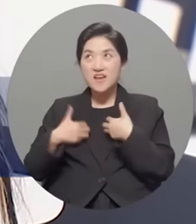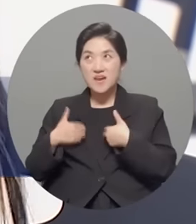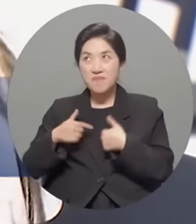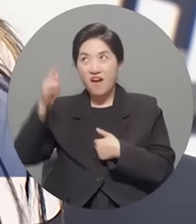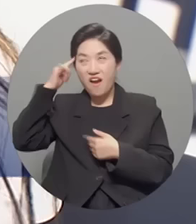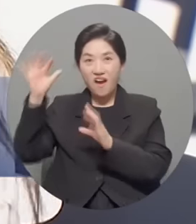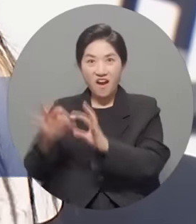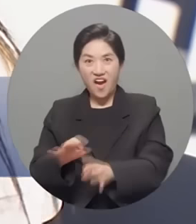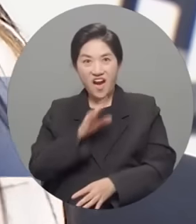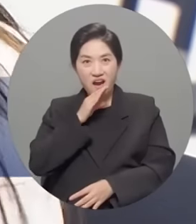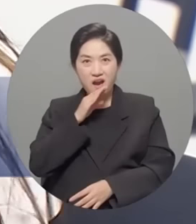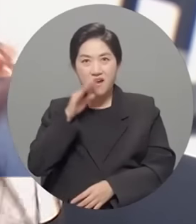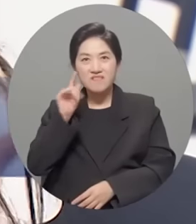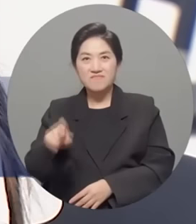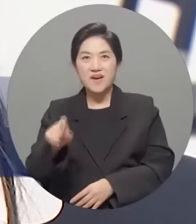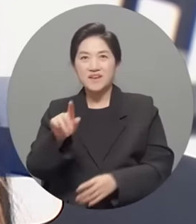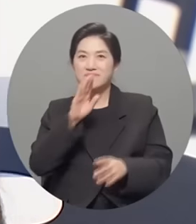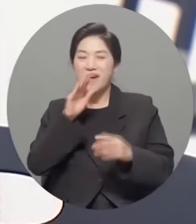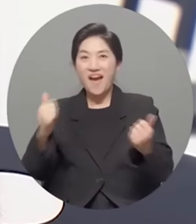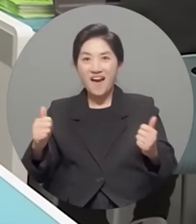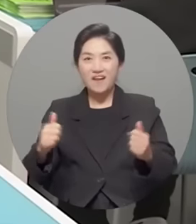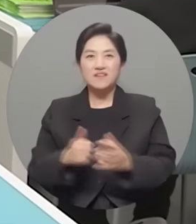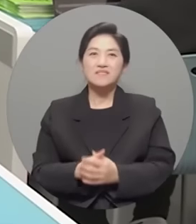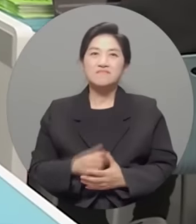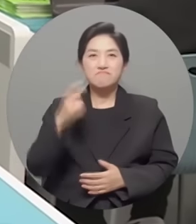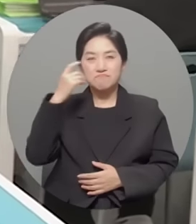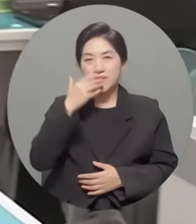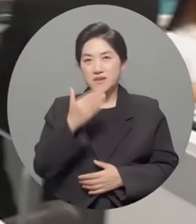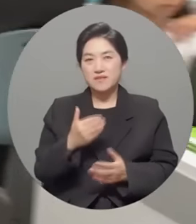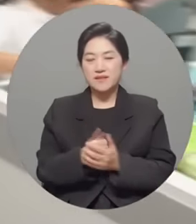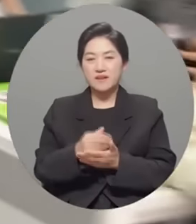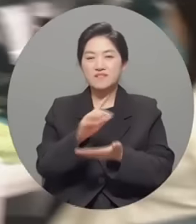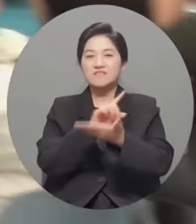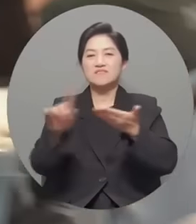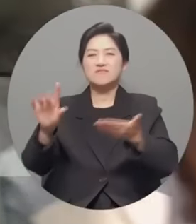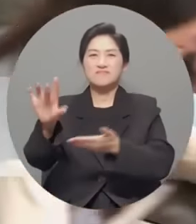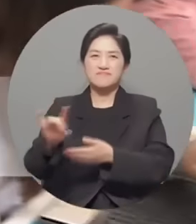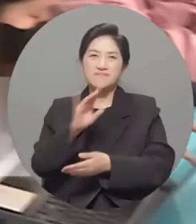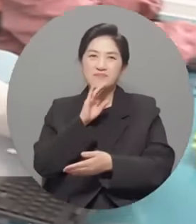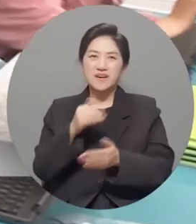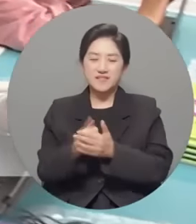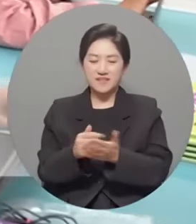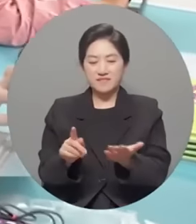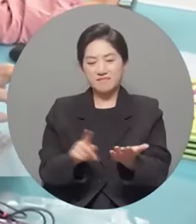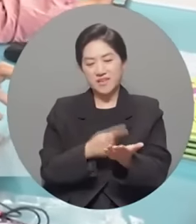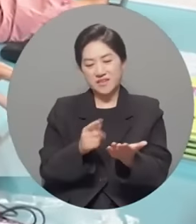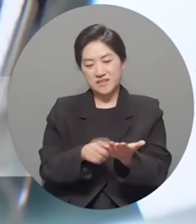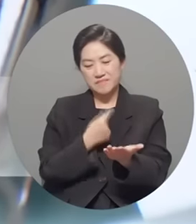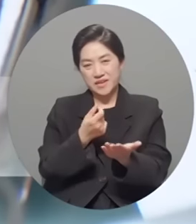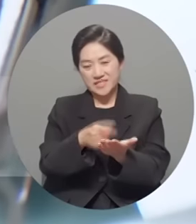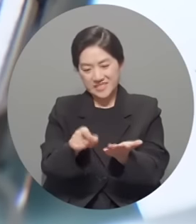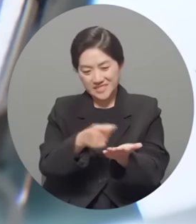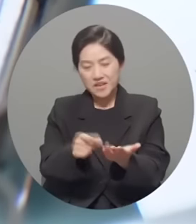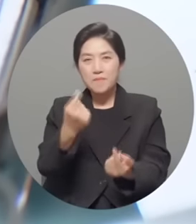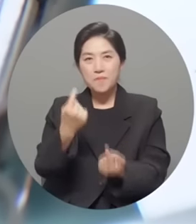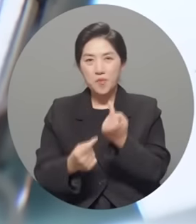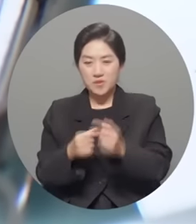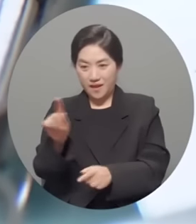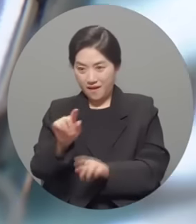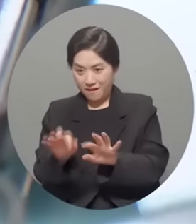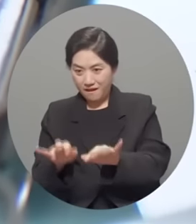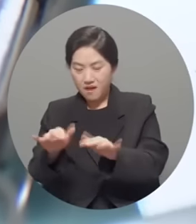때 이거였지 이러고 딱 어 맞췄다 약간요. 디지털 세대답게 책장을 넘기고 직접 글을 쓰는 것보다 재밌다고